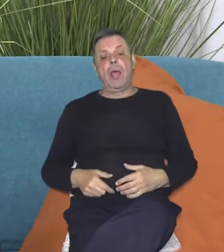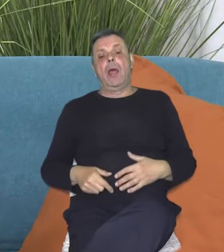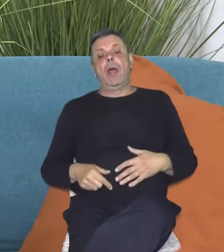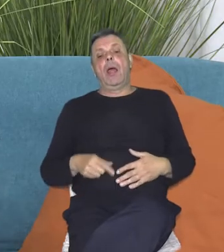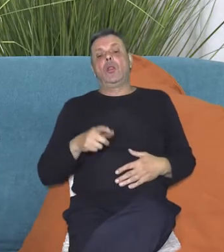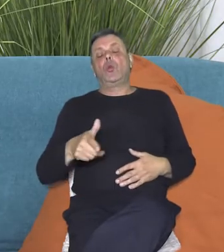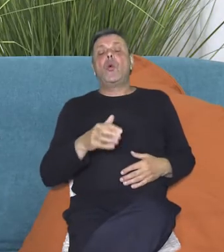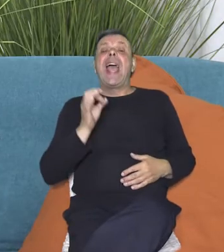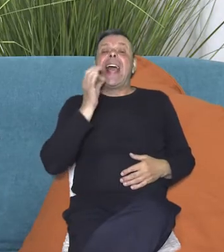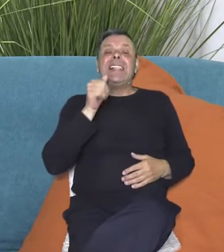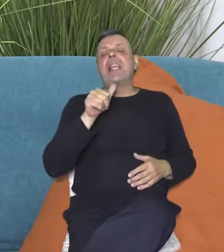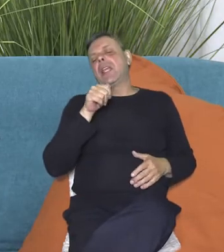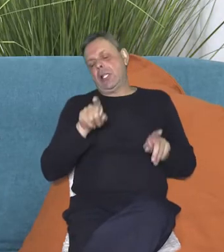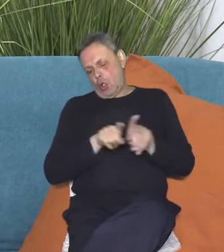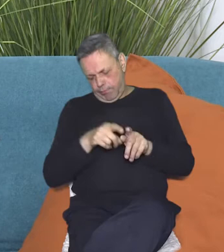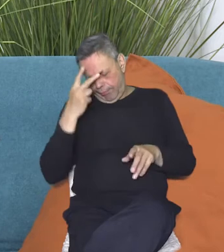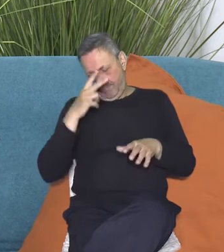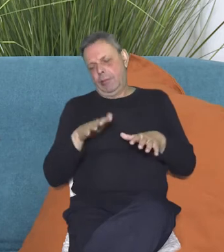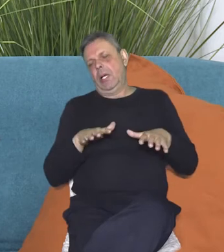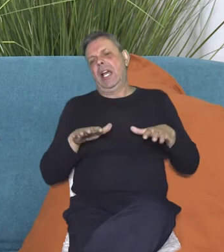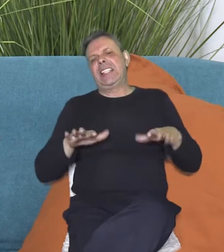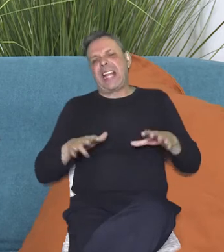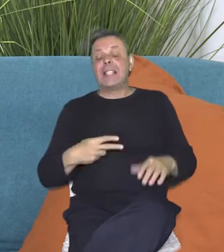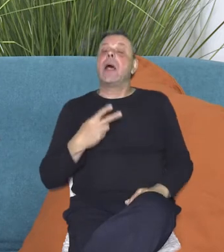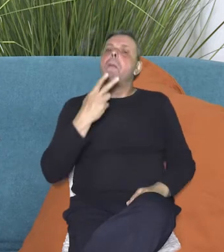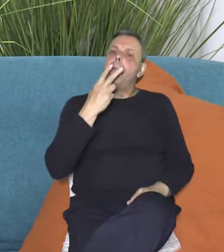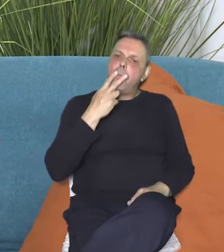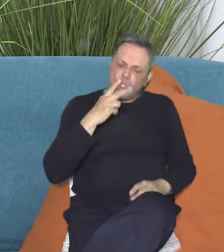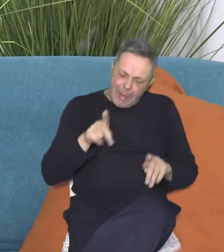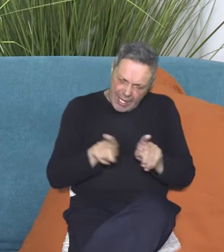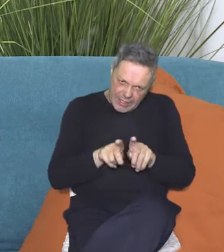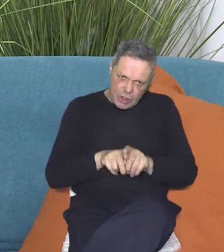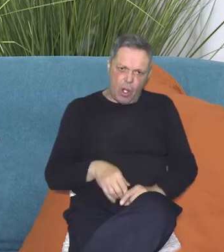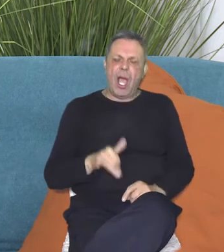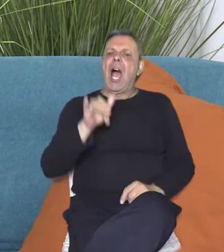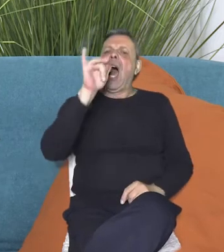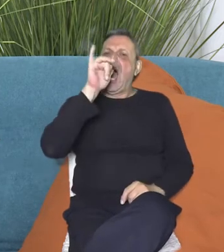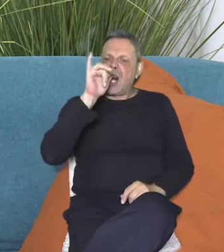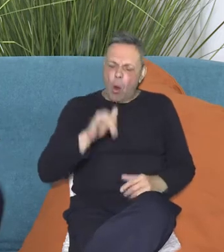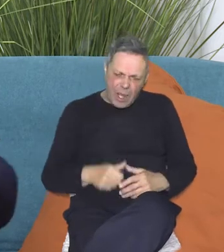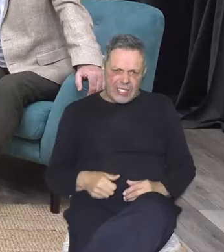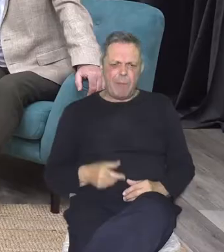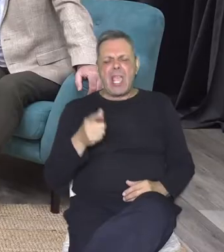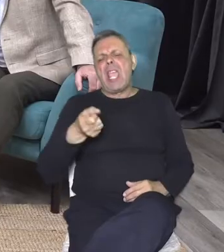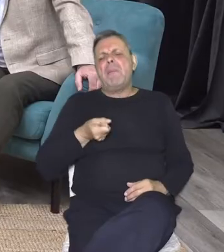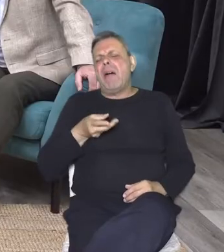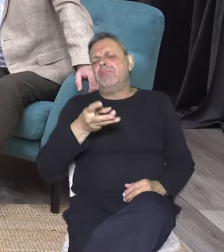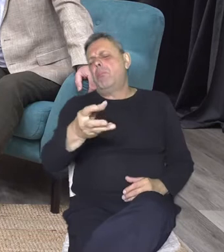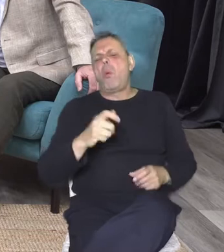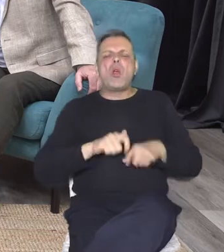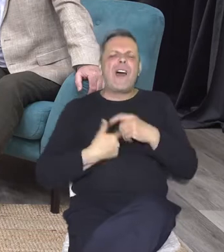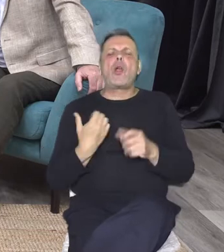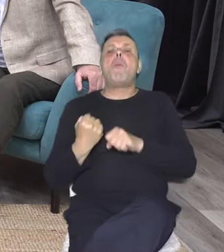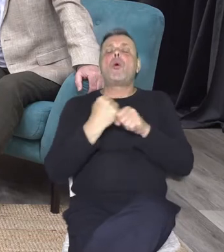tu faktor rizika je stres također i pušenje je jedan od čimbenika rizika, alkoholizam. Znači, ima niz stvari